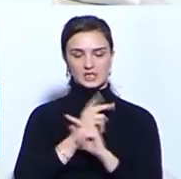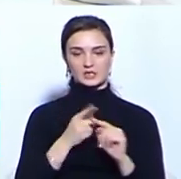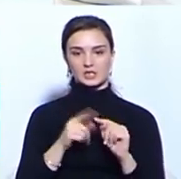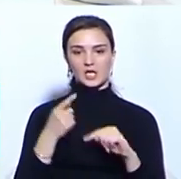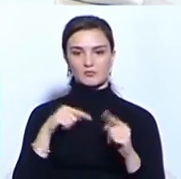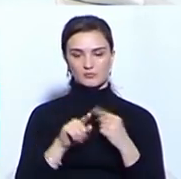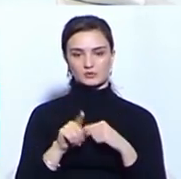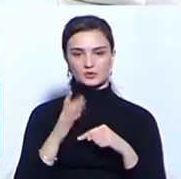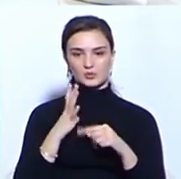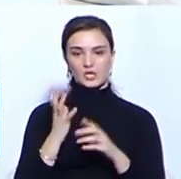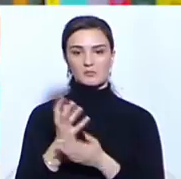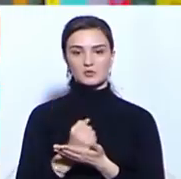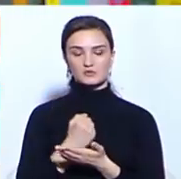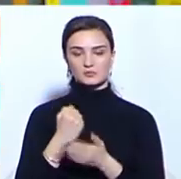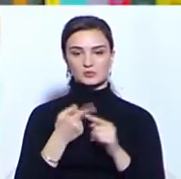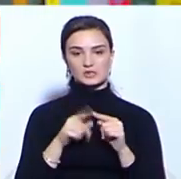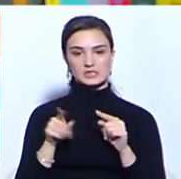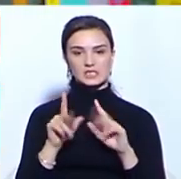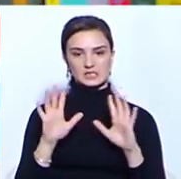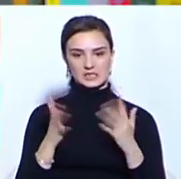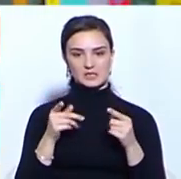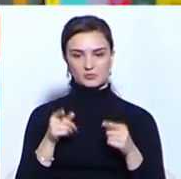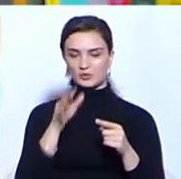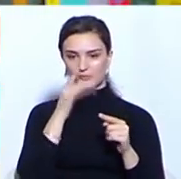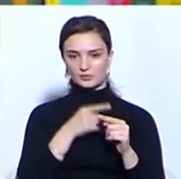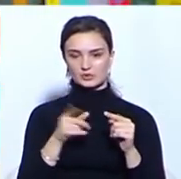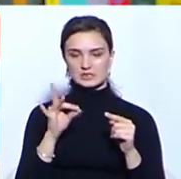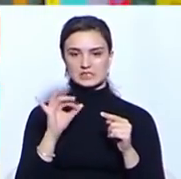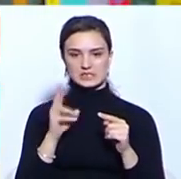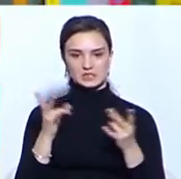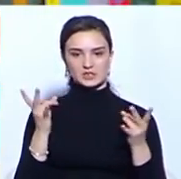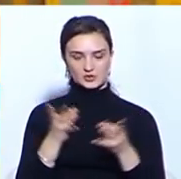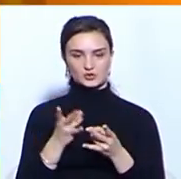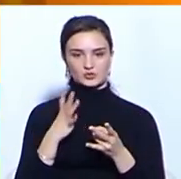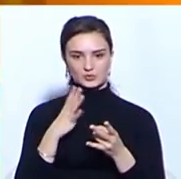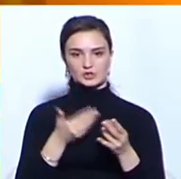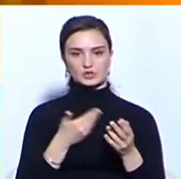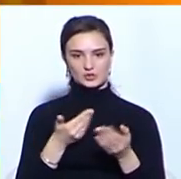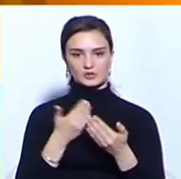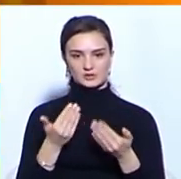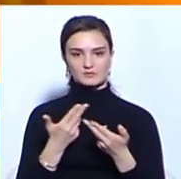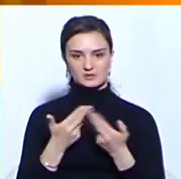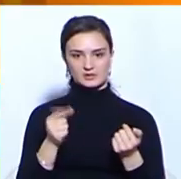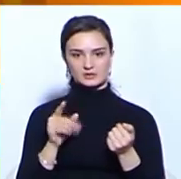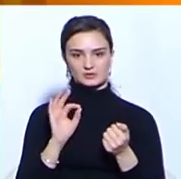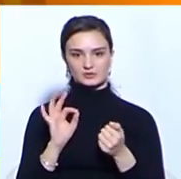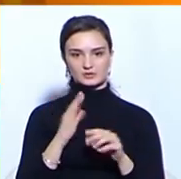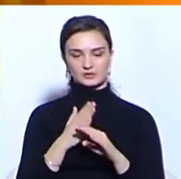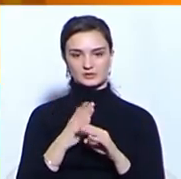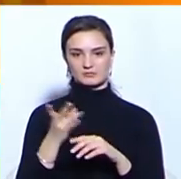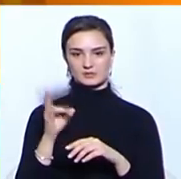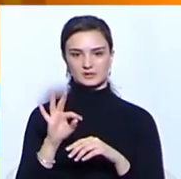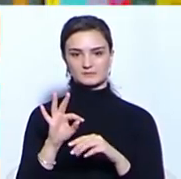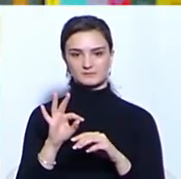გამომდინარე, გამართლებული იყო ის, რაც ხდებოდა აი იმ პერიოდში. ანუ რისკი ღირდა სიცოცხლის ფასი. სწორი განდები, დიახ.